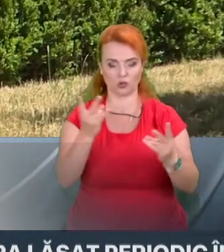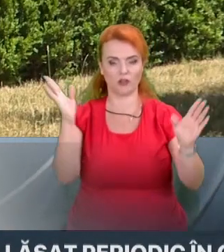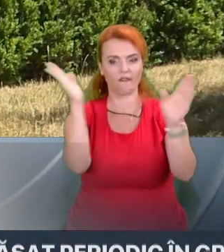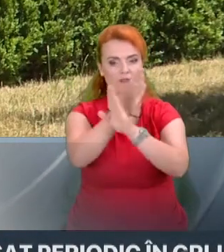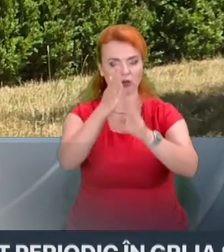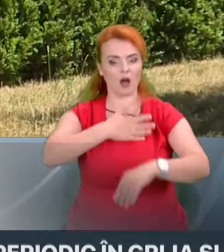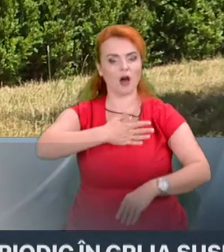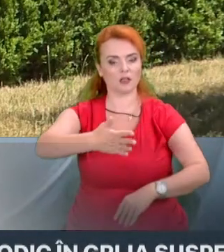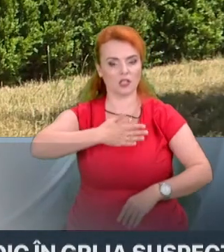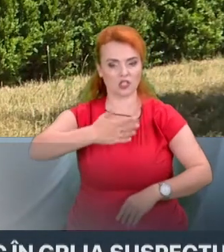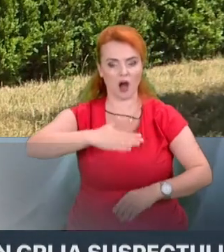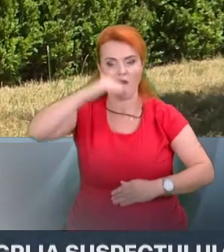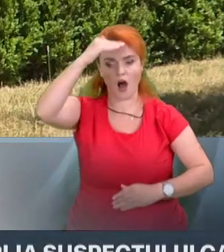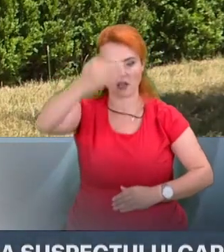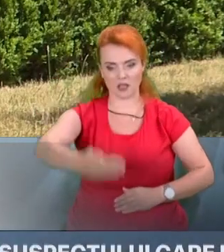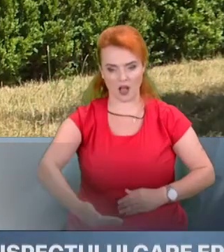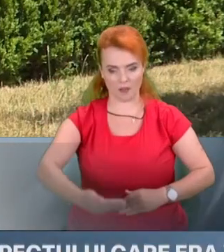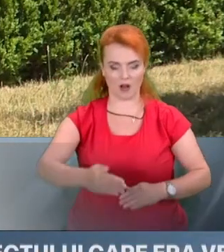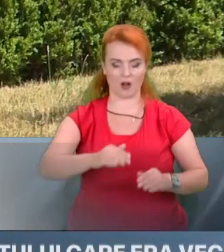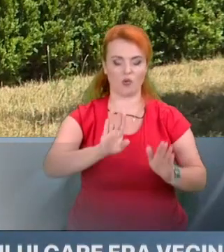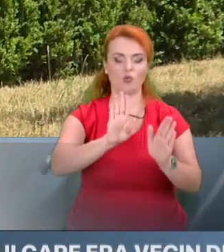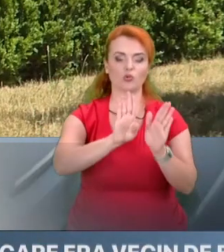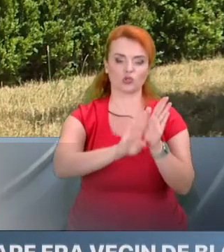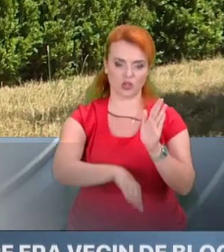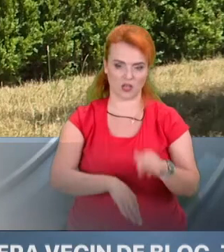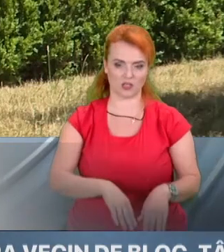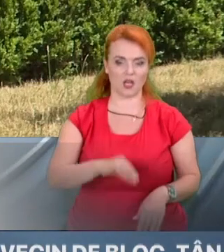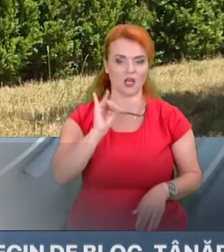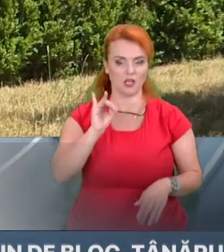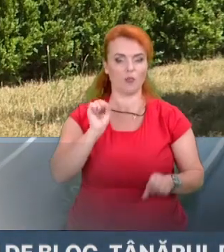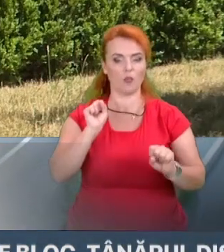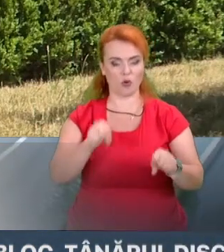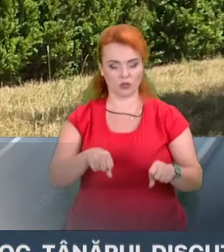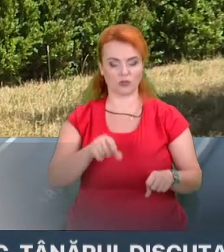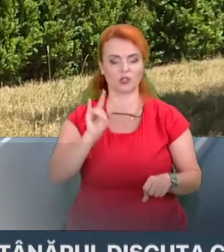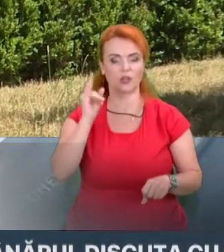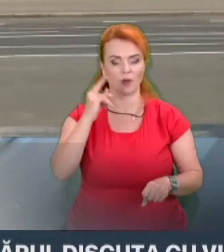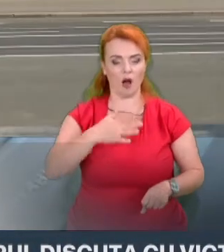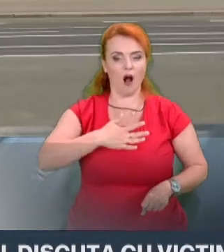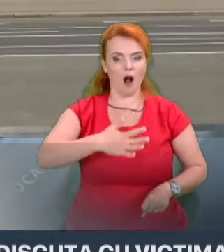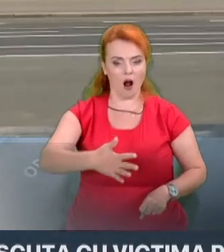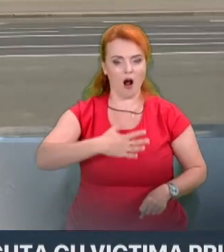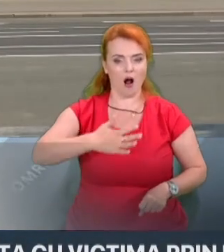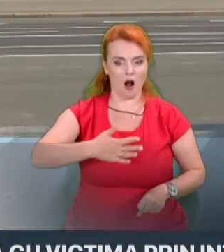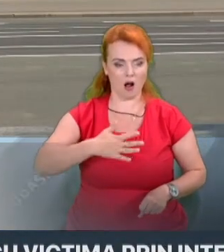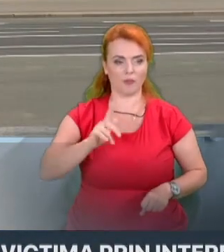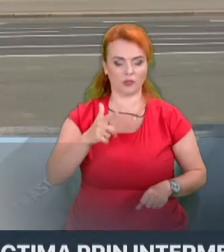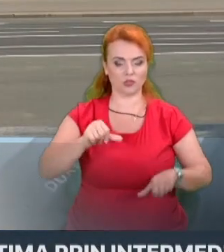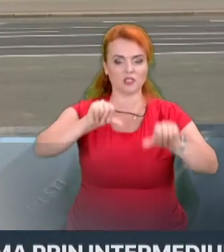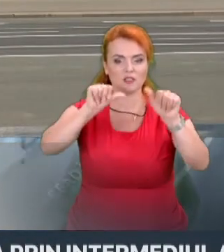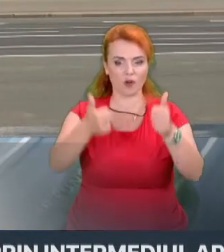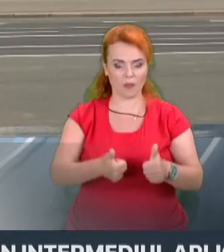deci pot de multe ori să sufoce copiii, fiindcă se formează și mai multă căldură cu